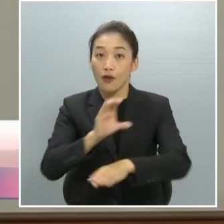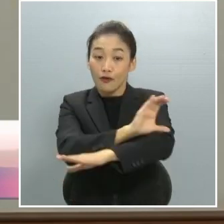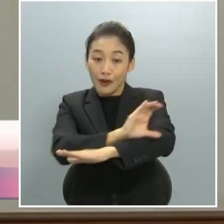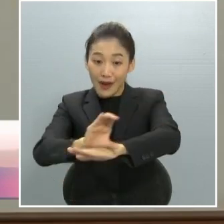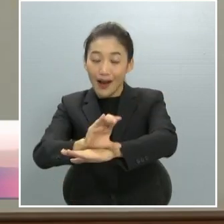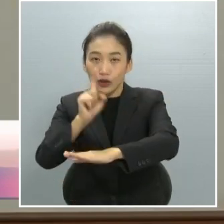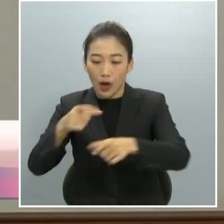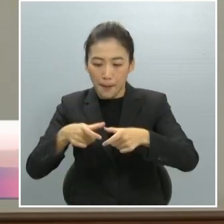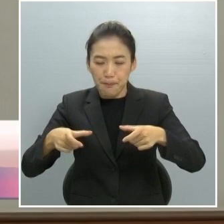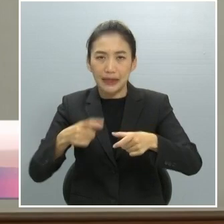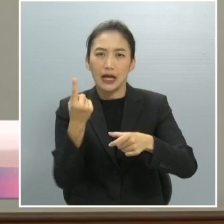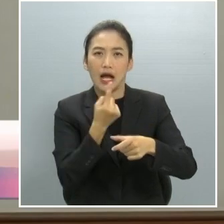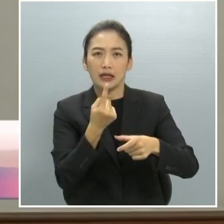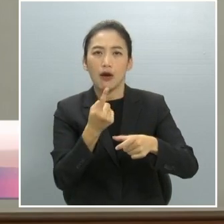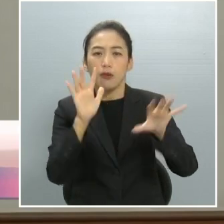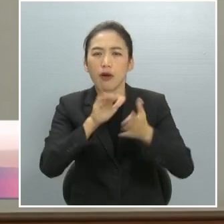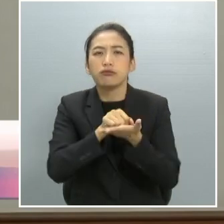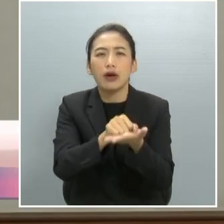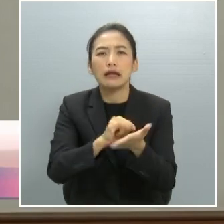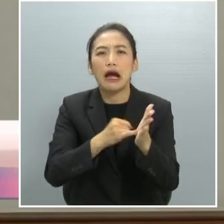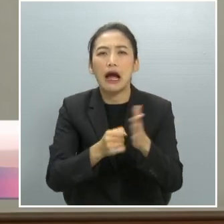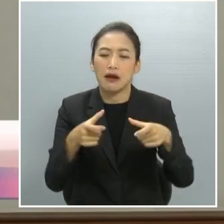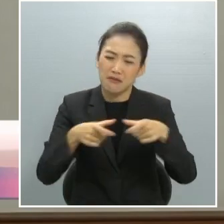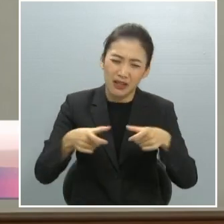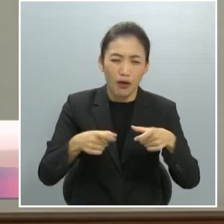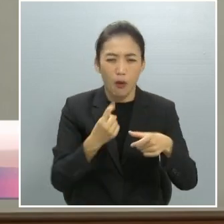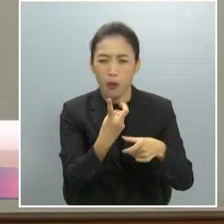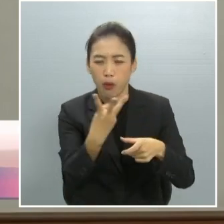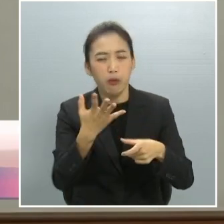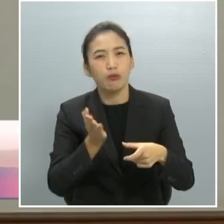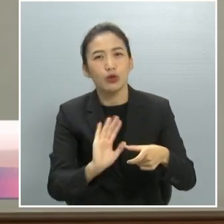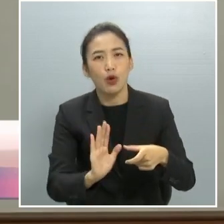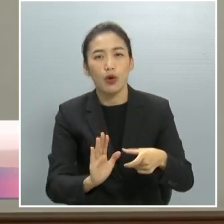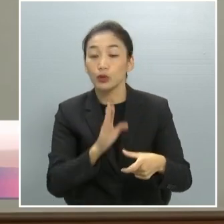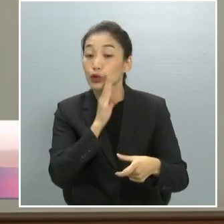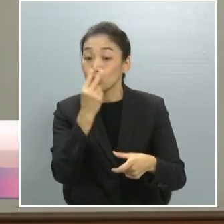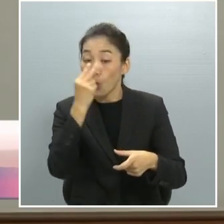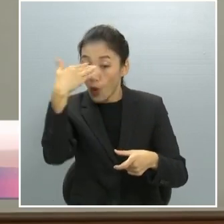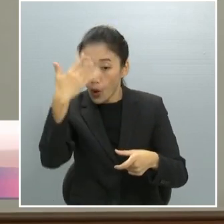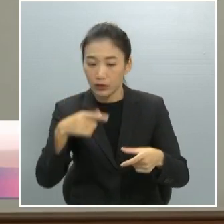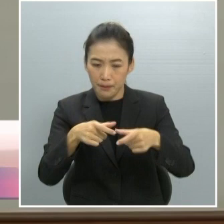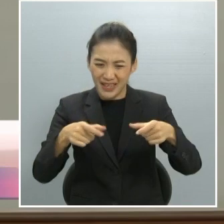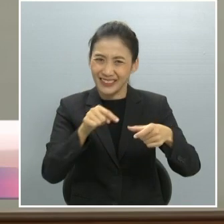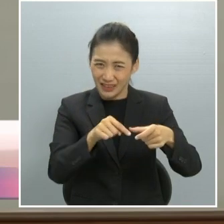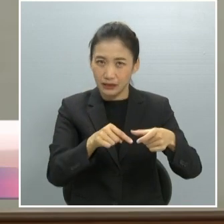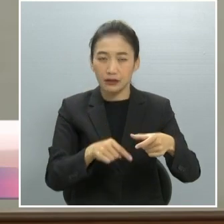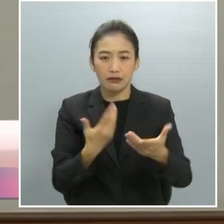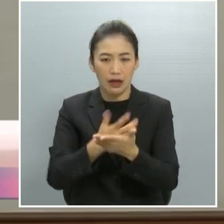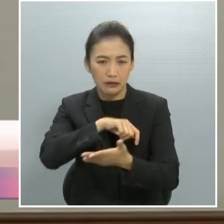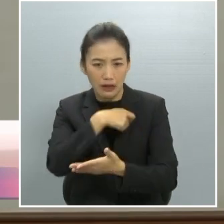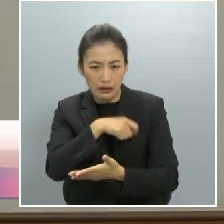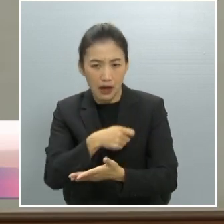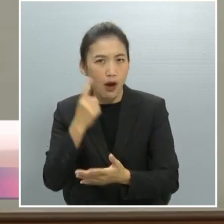กแล้วดึงเรื่องทั้งหมดกลับมาดูว่าค่าใช้จ่ายที่เหมาะสมจะเป็นเท่าไหร่รัฐบาลจะต้องมีการชดเช